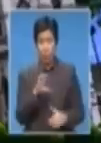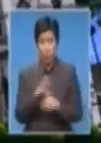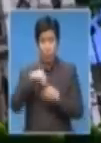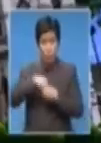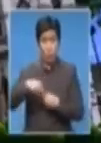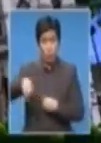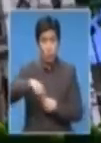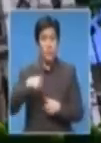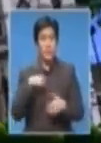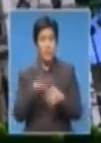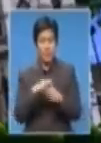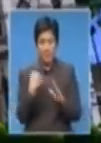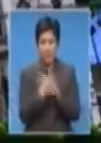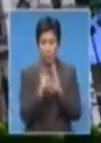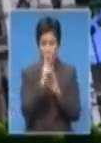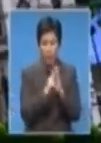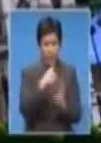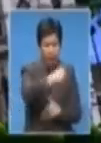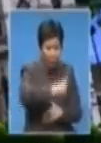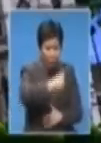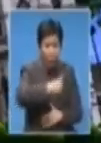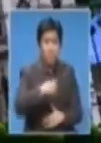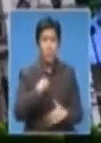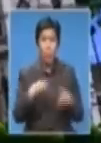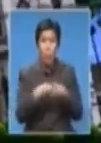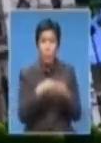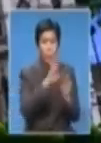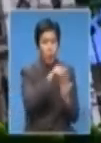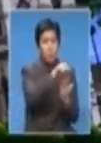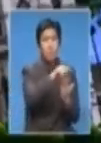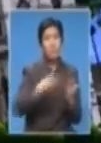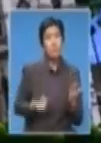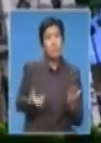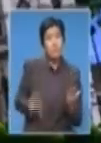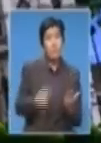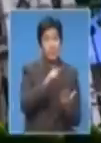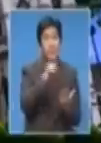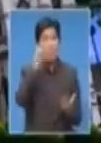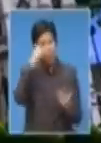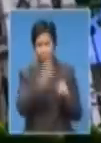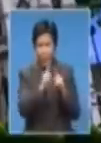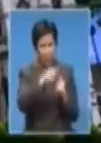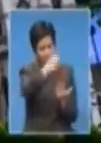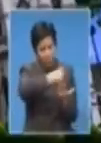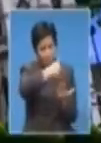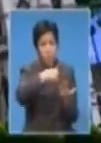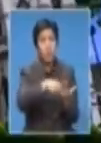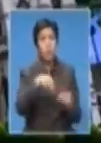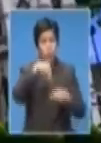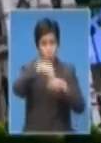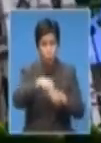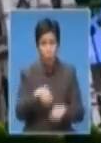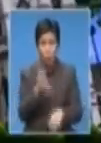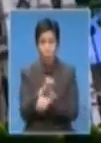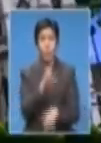อยู่ในเรื่องของการผิดกฎหมายข้ามแดนนะมีทั้งโรฮิงญามีทั้งหลายๆประเทศนะอยู่เนี่ยอยู่ในที่ควบคุมของ